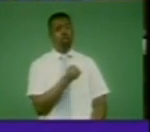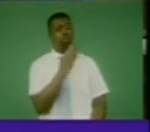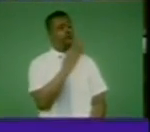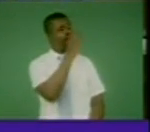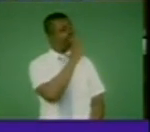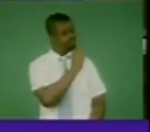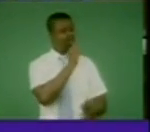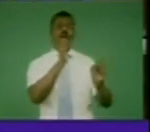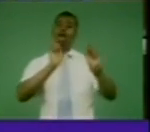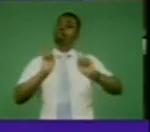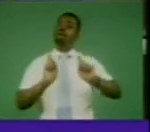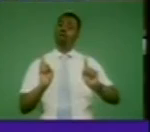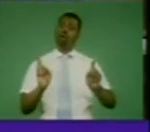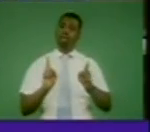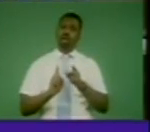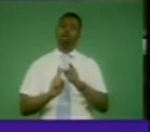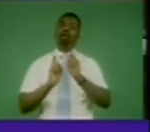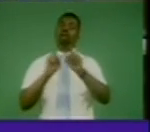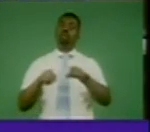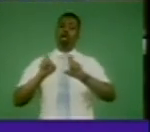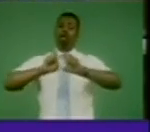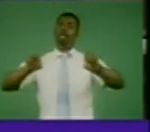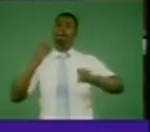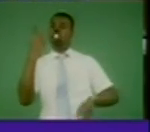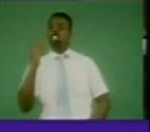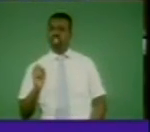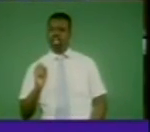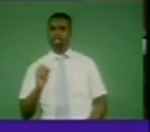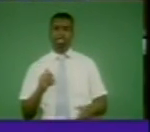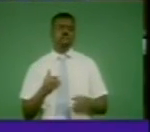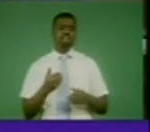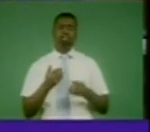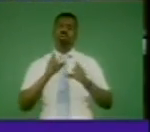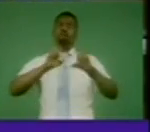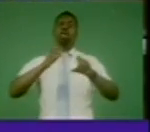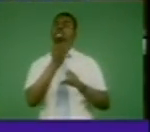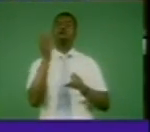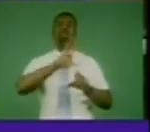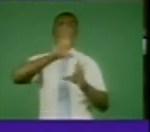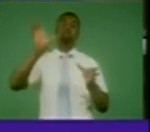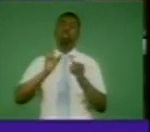ilikuwa ni ibara ya 20, ibara nyingine zote hapakuwa na kura ya hapana ya siri.